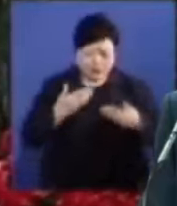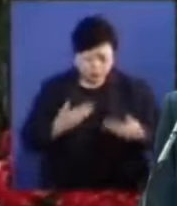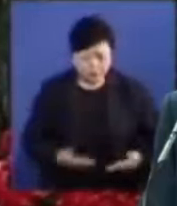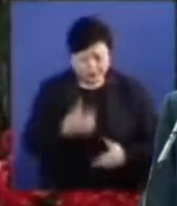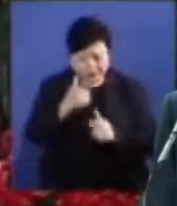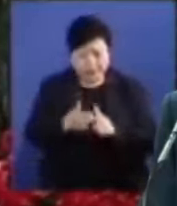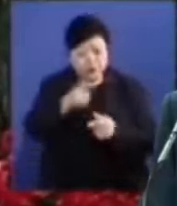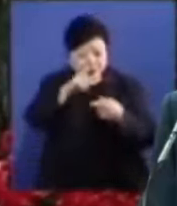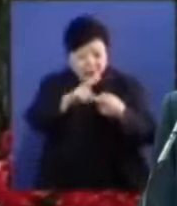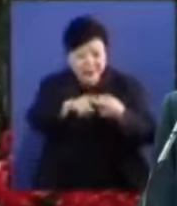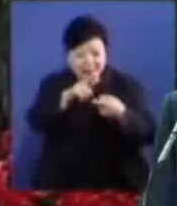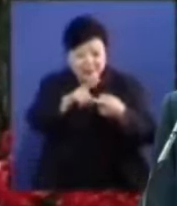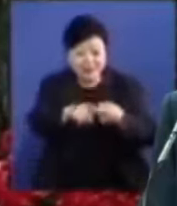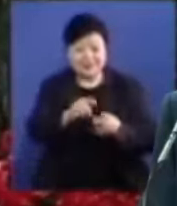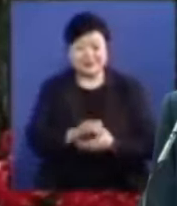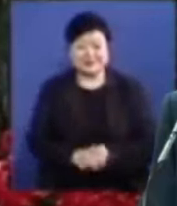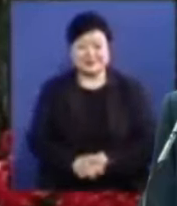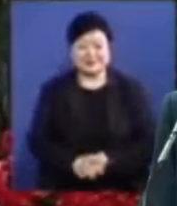예수님에 대한